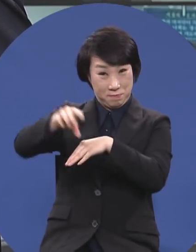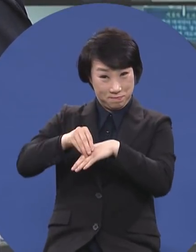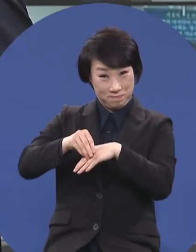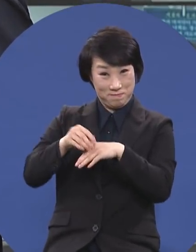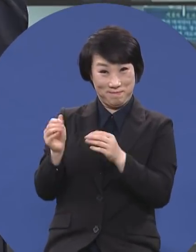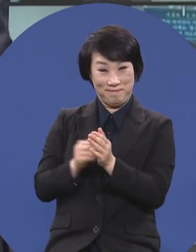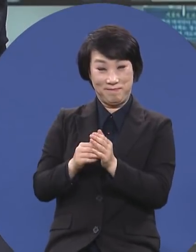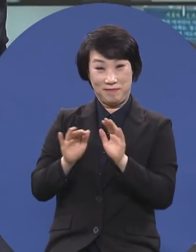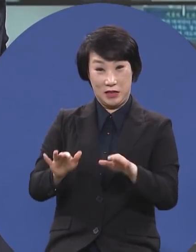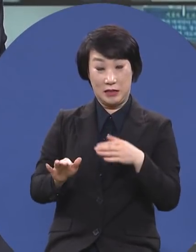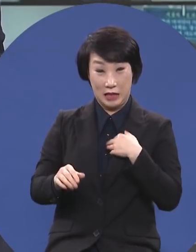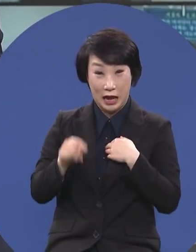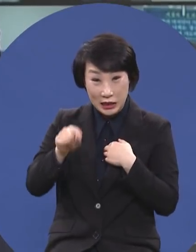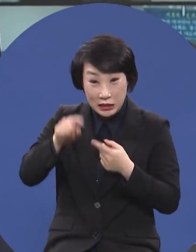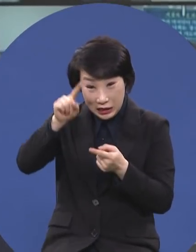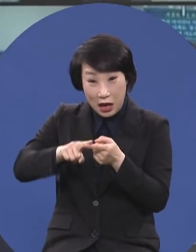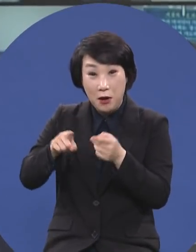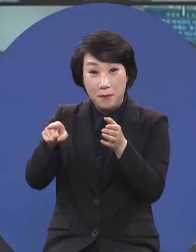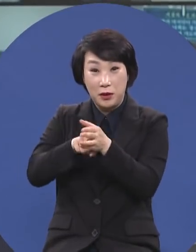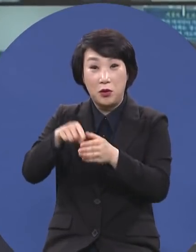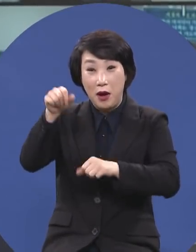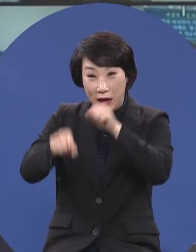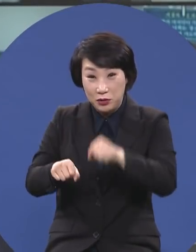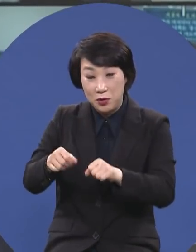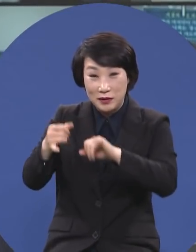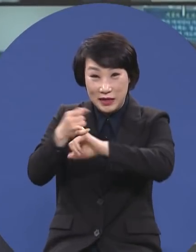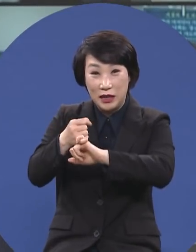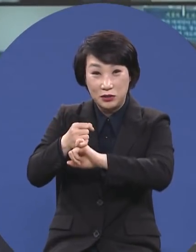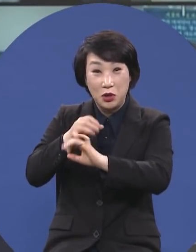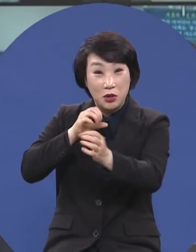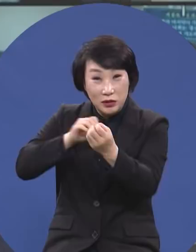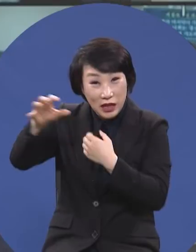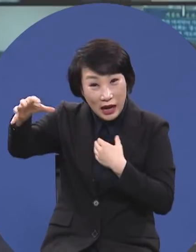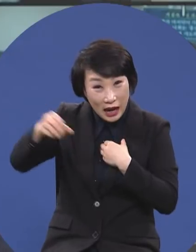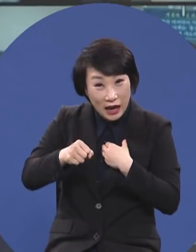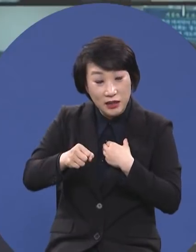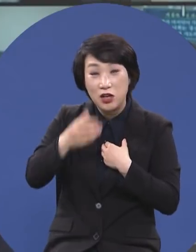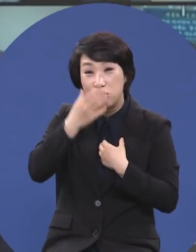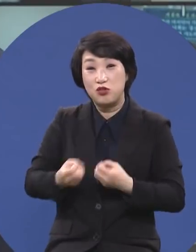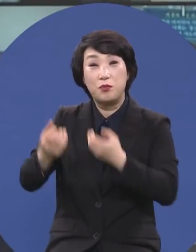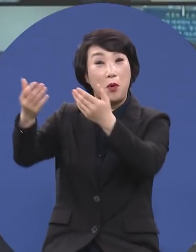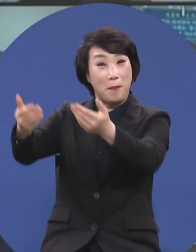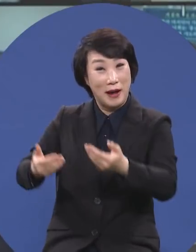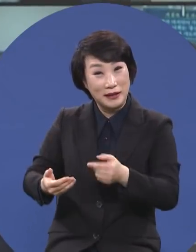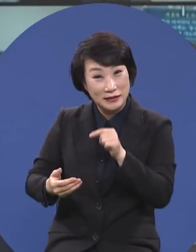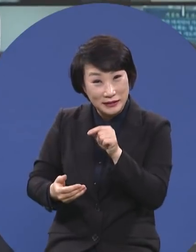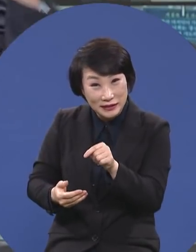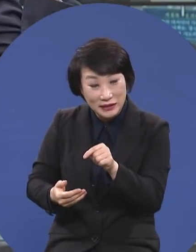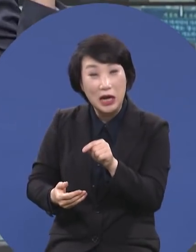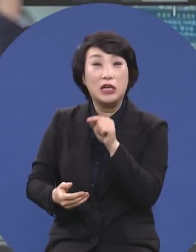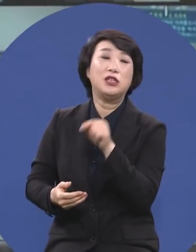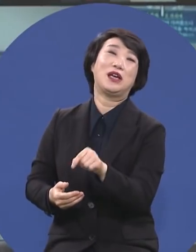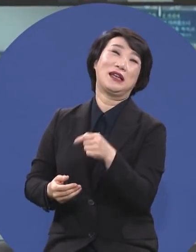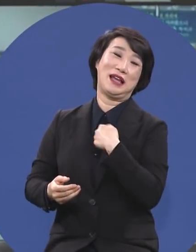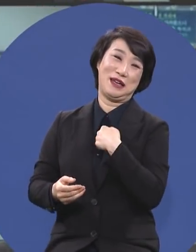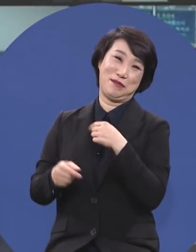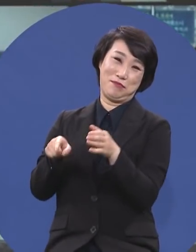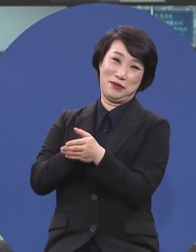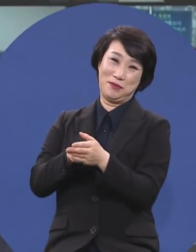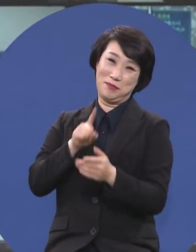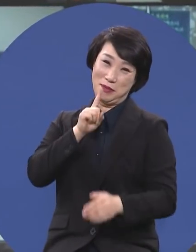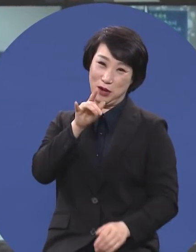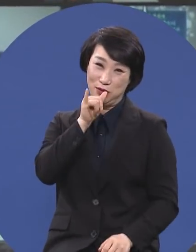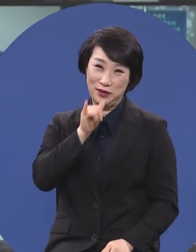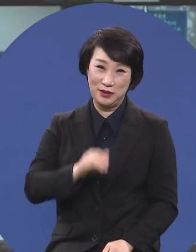가지고 행동해서 약속을 이루어가는 축복을 받아 누리는 이것이